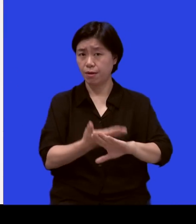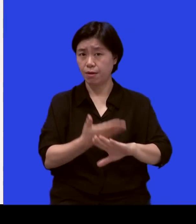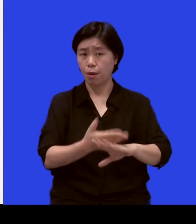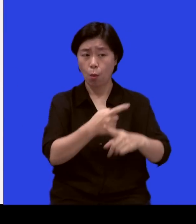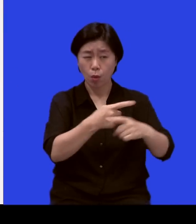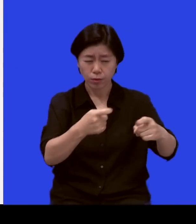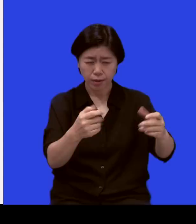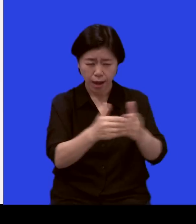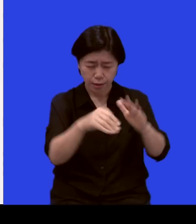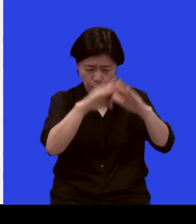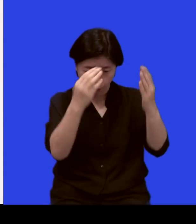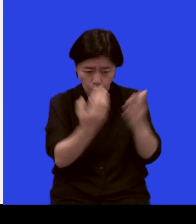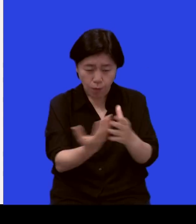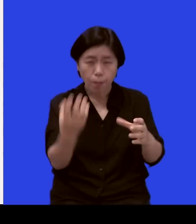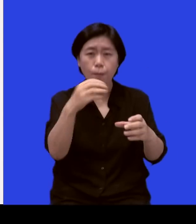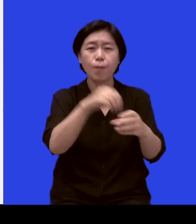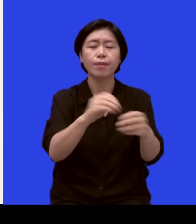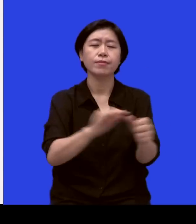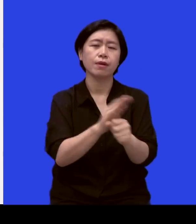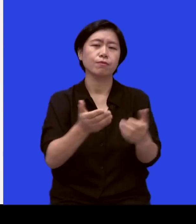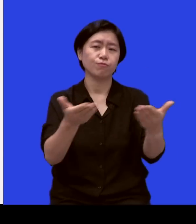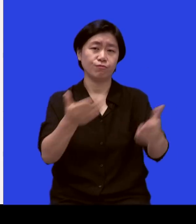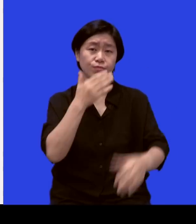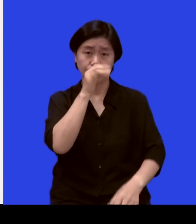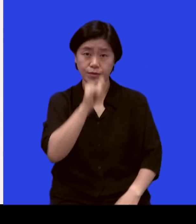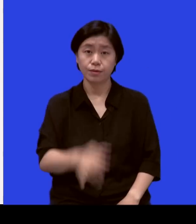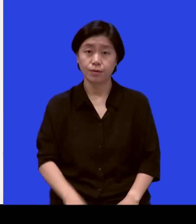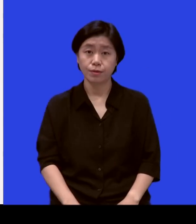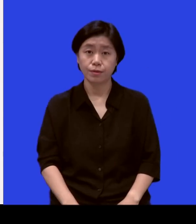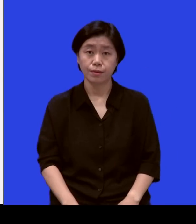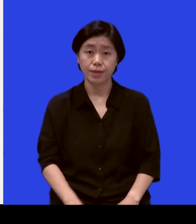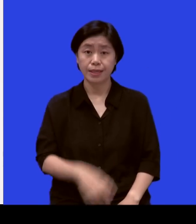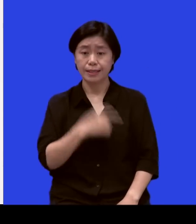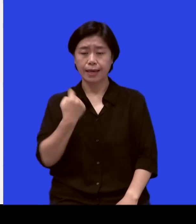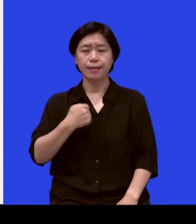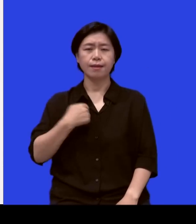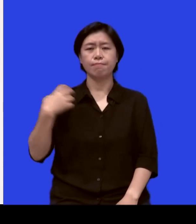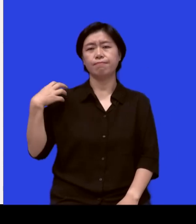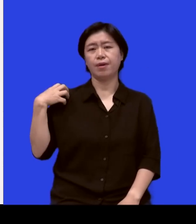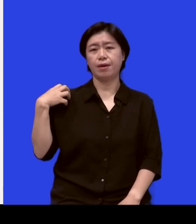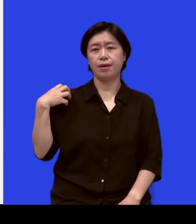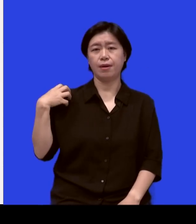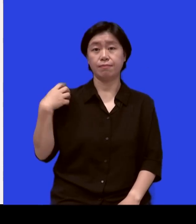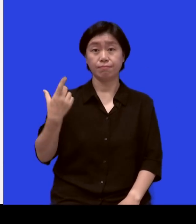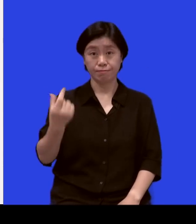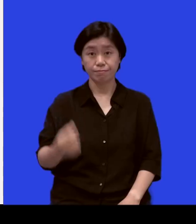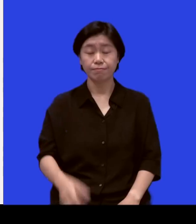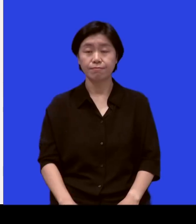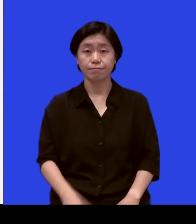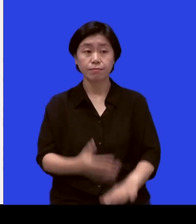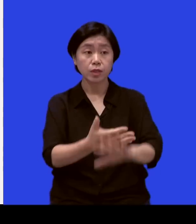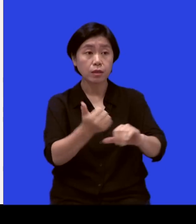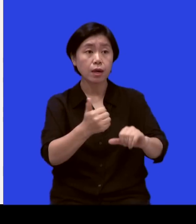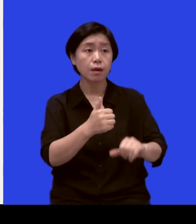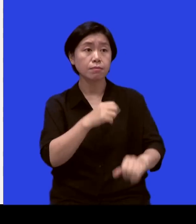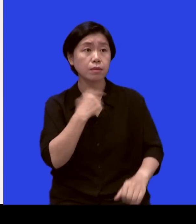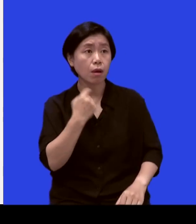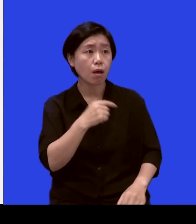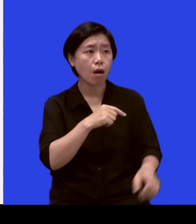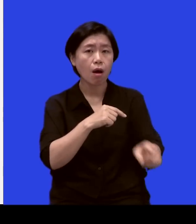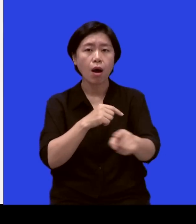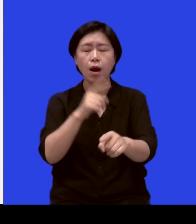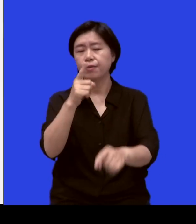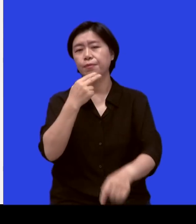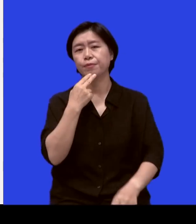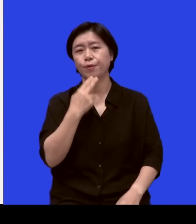되는 거예요. 그리고 희생자가 없어요. 희생은 내가 하는 거예요, 오히려. 십자가를 지고. 그렇기 때문에 하나님 나라